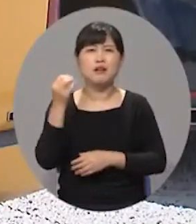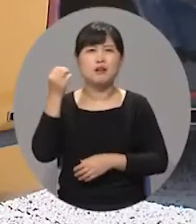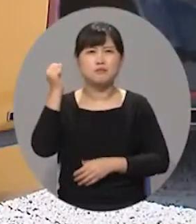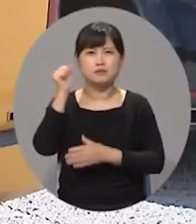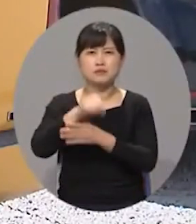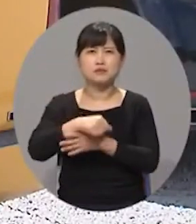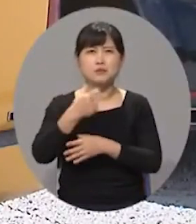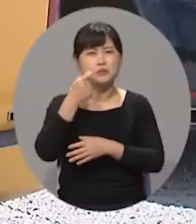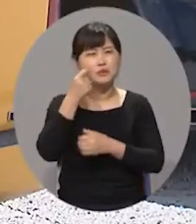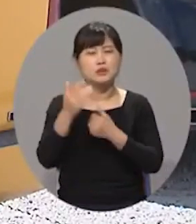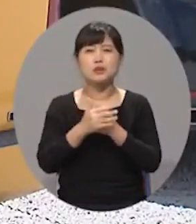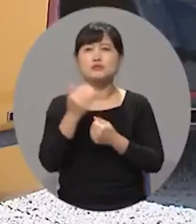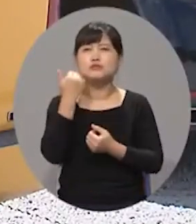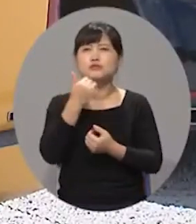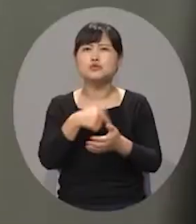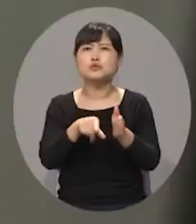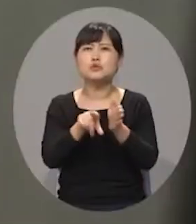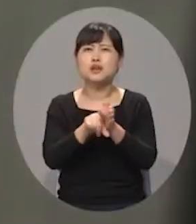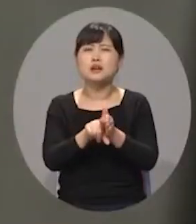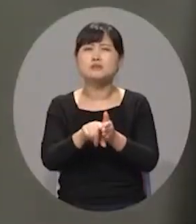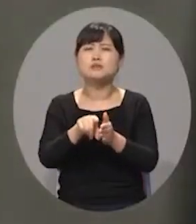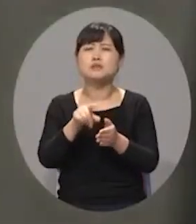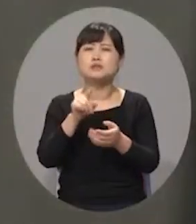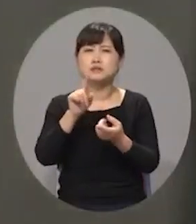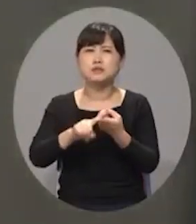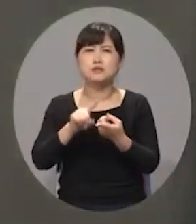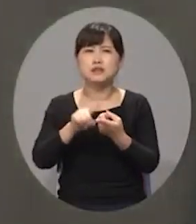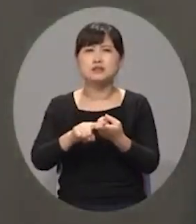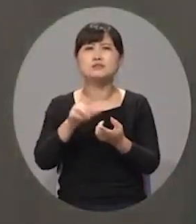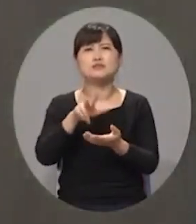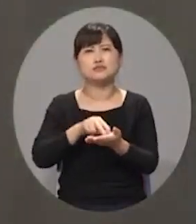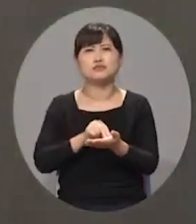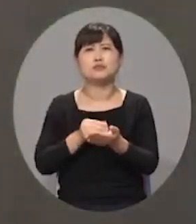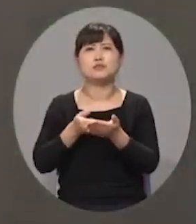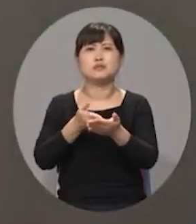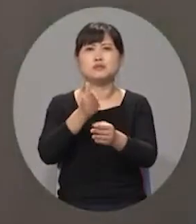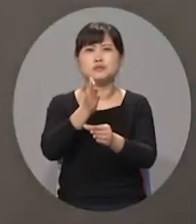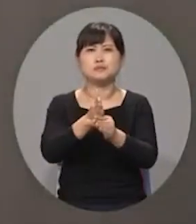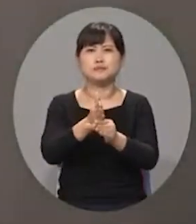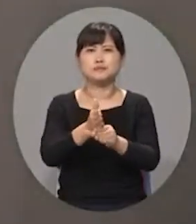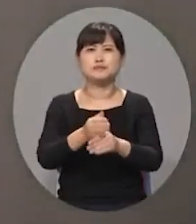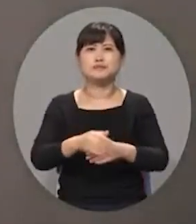과연 누구를 위한 결정이었는지 의문은 이어지고 있습니다. MBC 뉴스 허현호입니다.